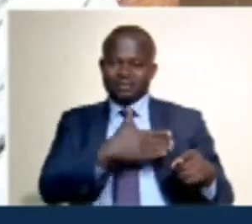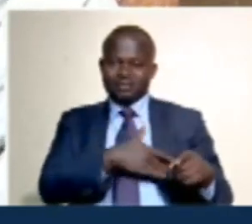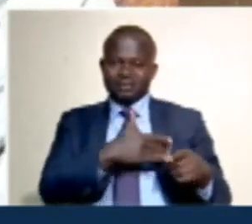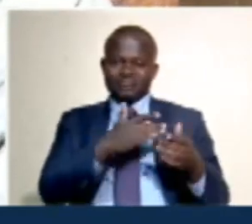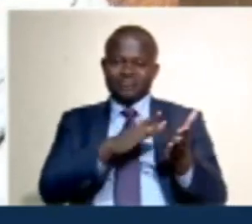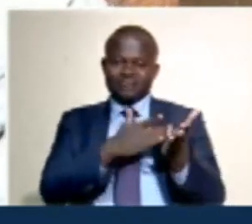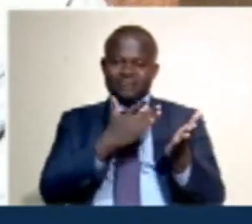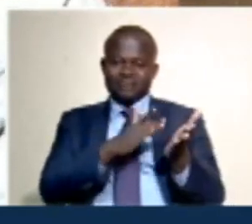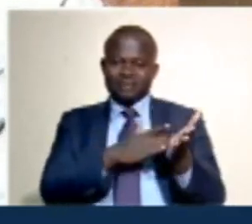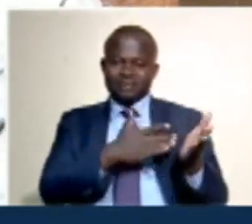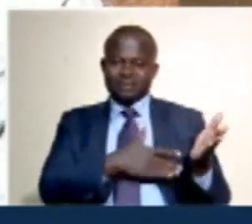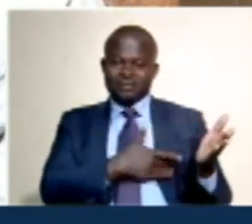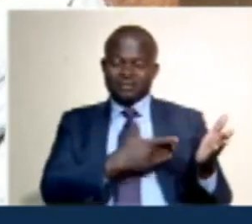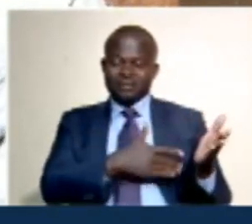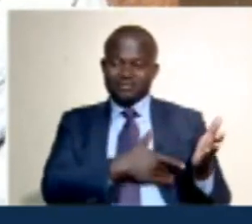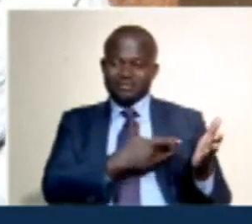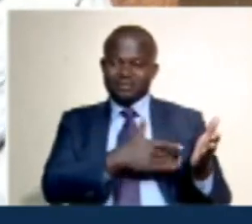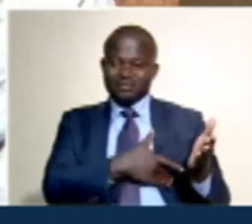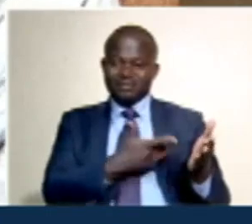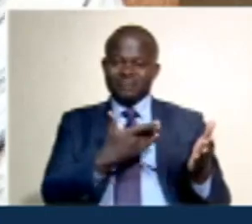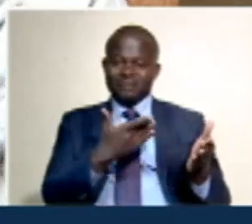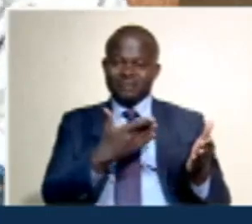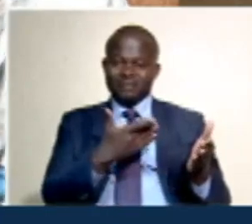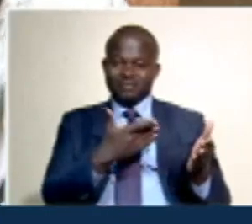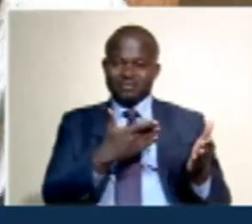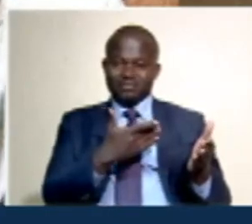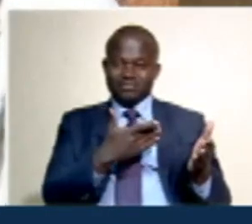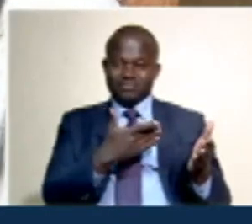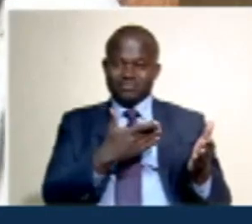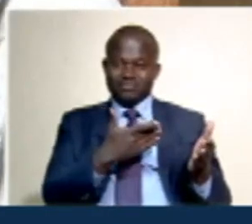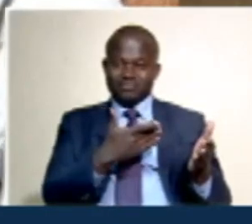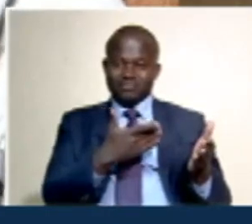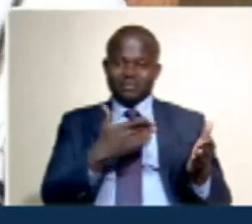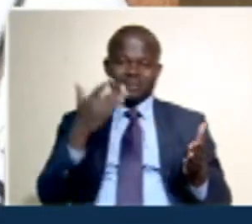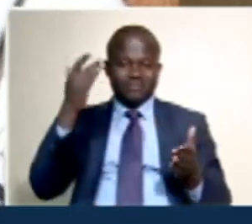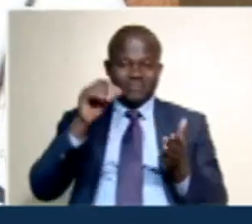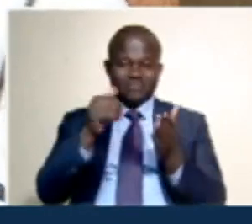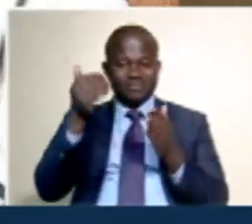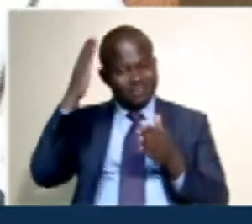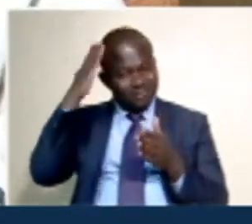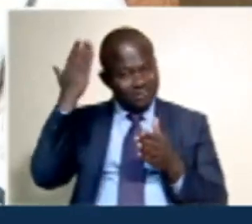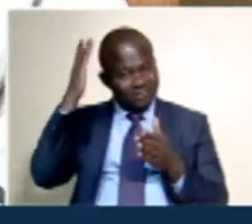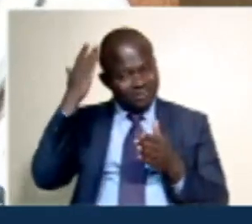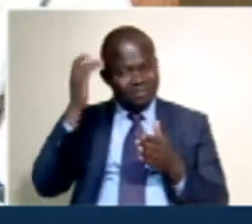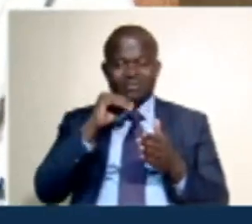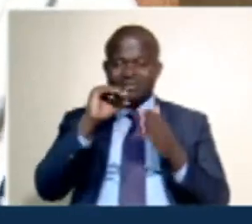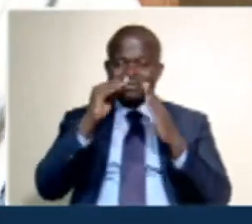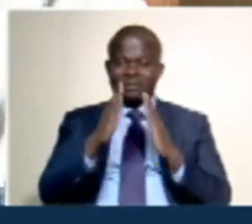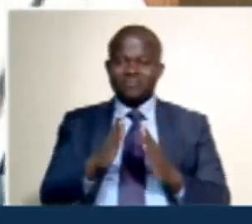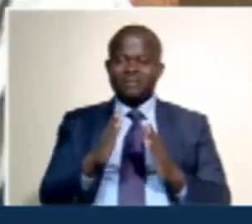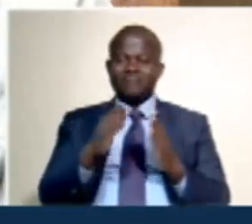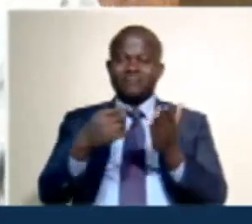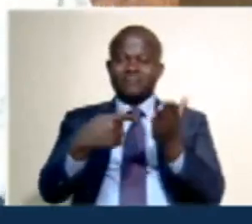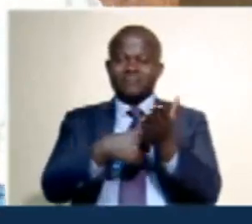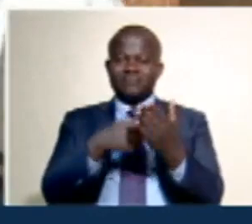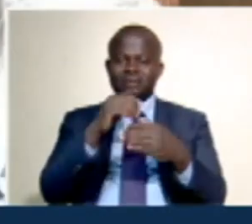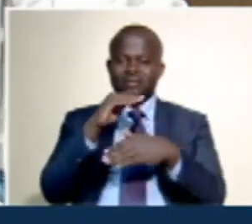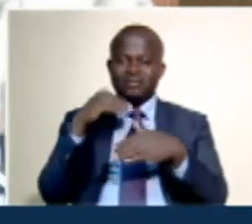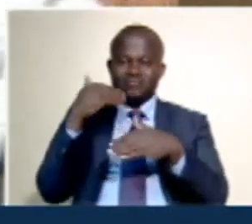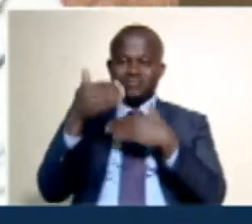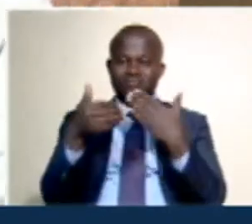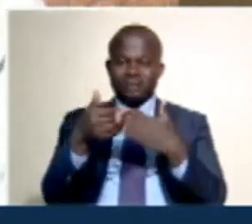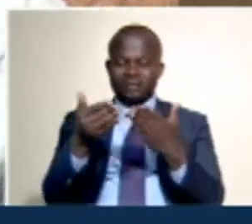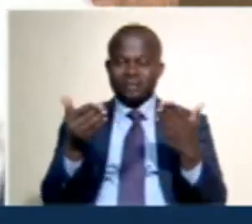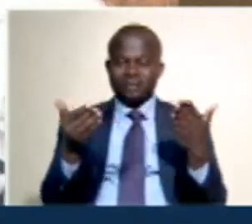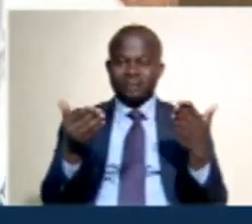indi gata hano ni nayo yanyomoye yangije indi gata mu mutwe nta muntu wamvuye irangije